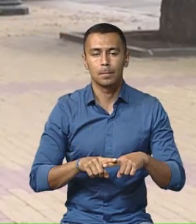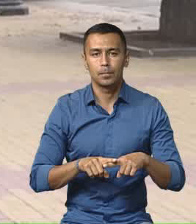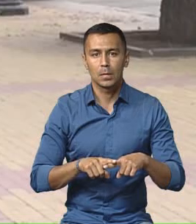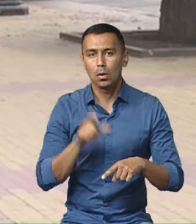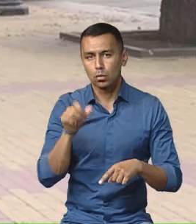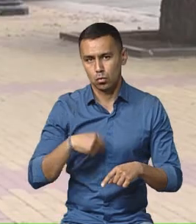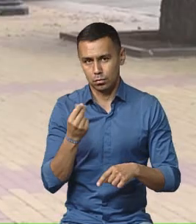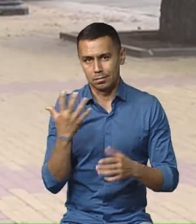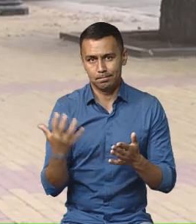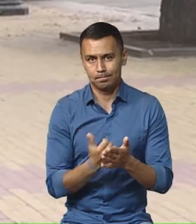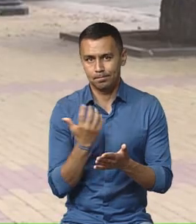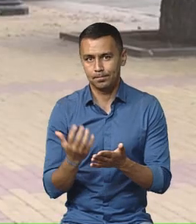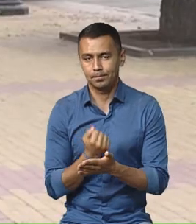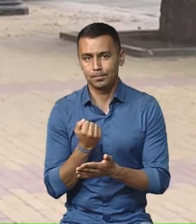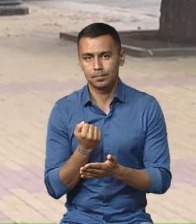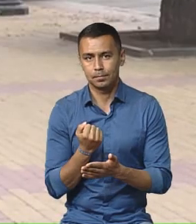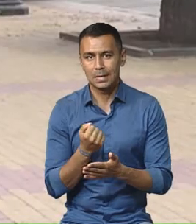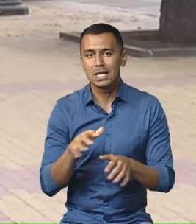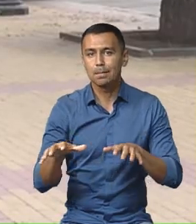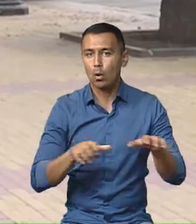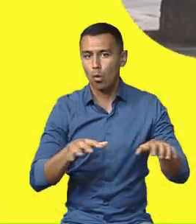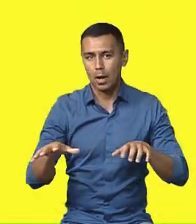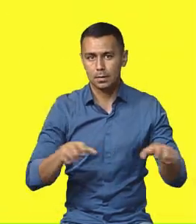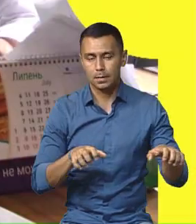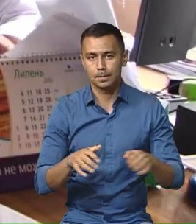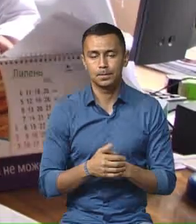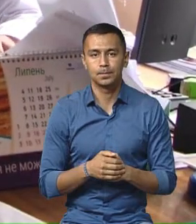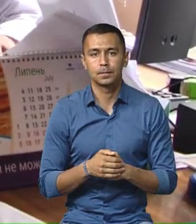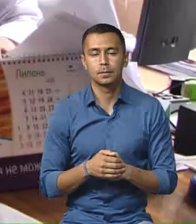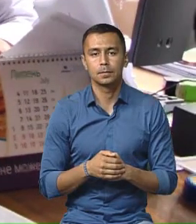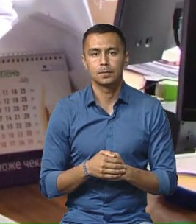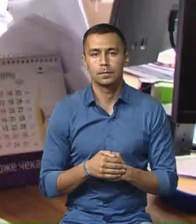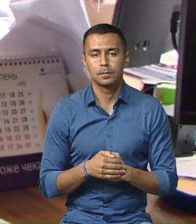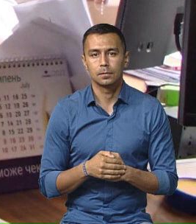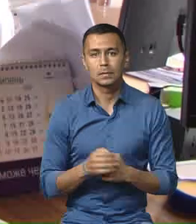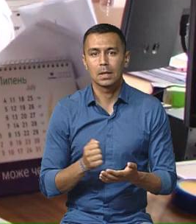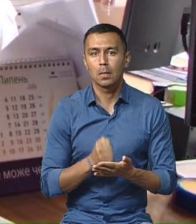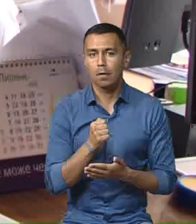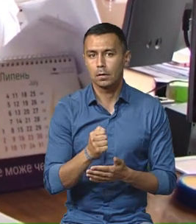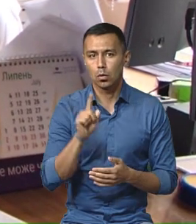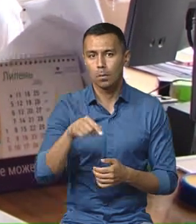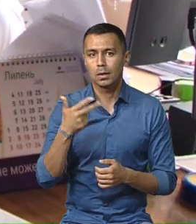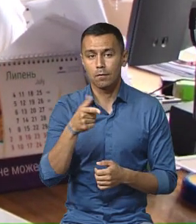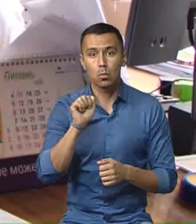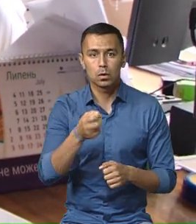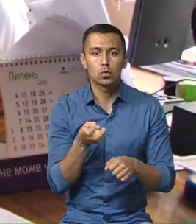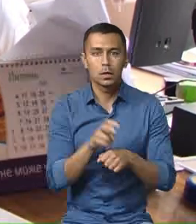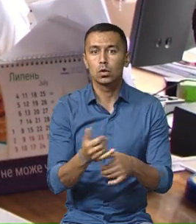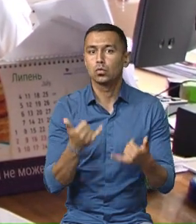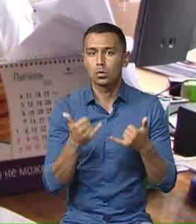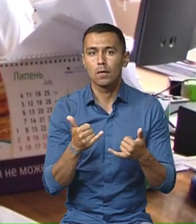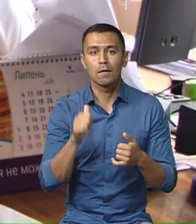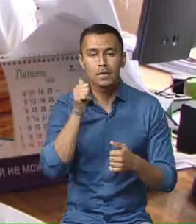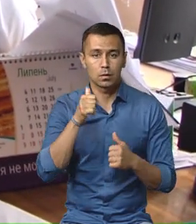люди хочуть заробити спекуляції. Ті самі направлення три, щоб ви могли сходити сьогодні і щоб вже